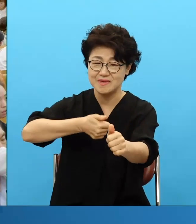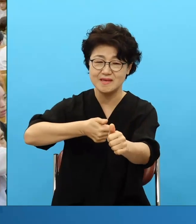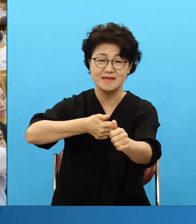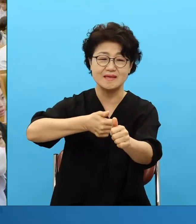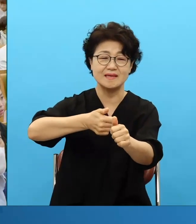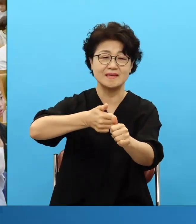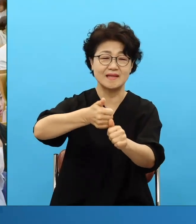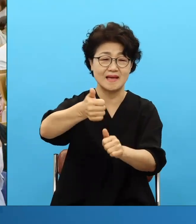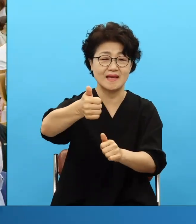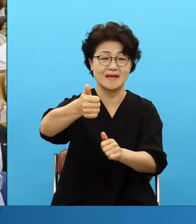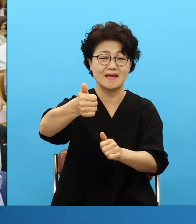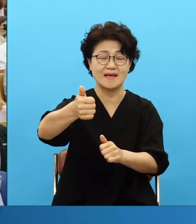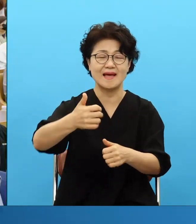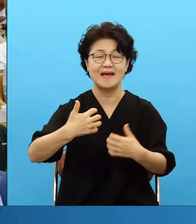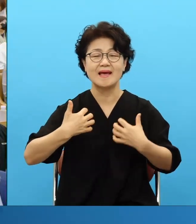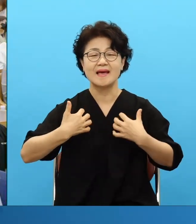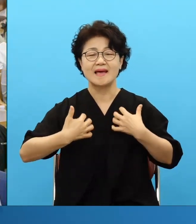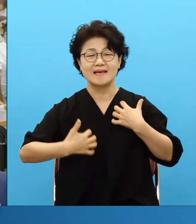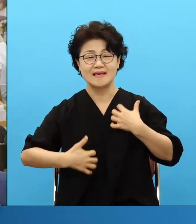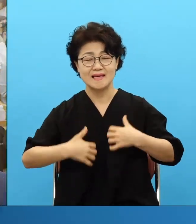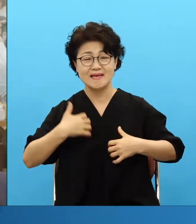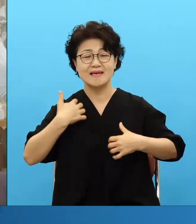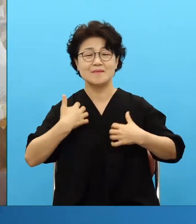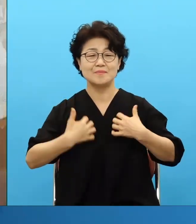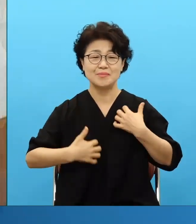시험이 기네.